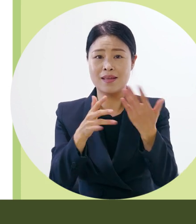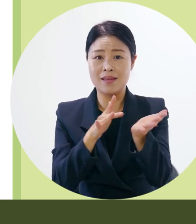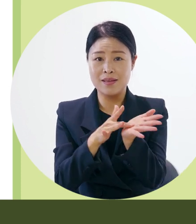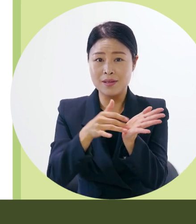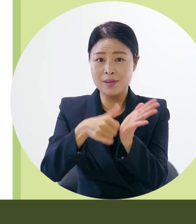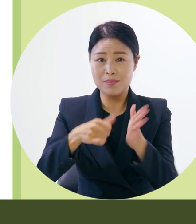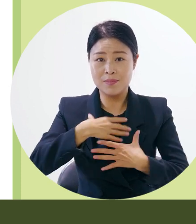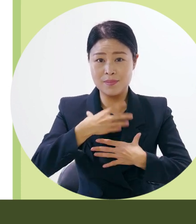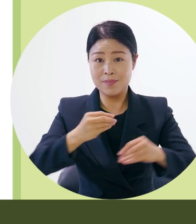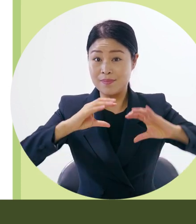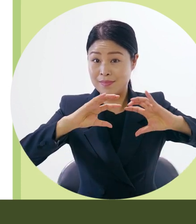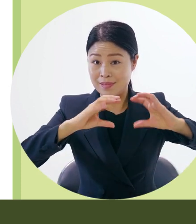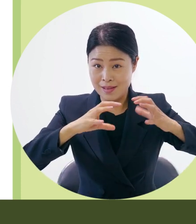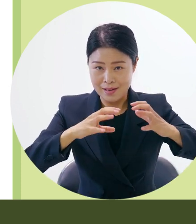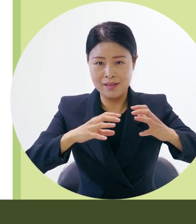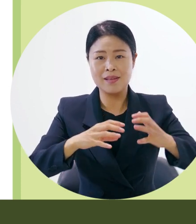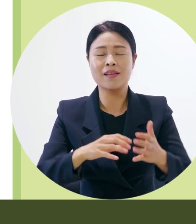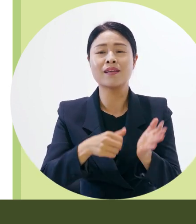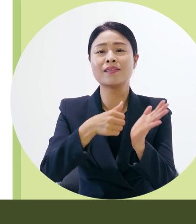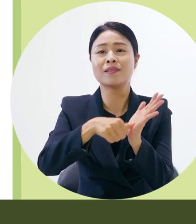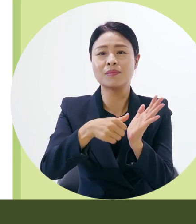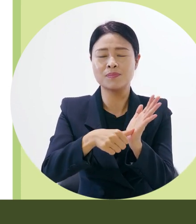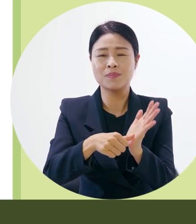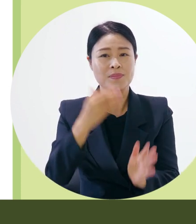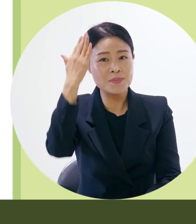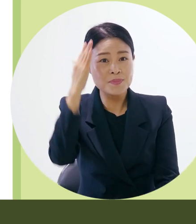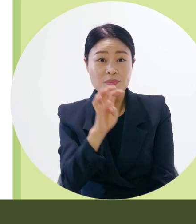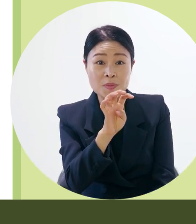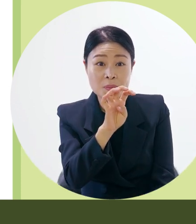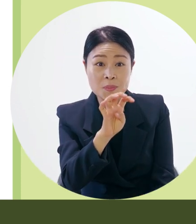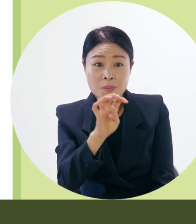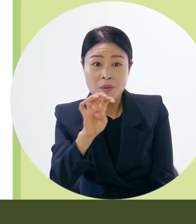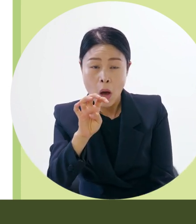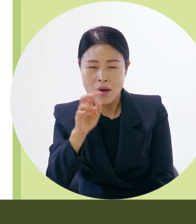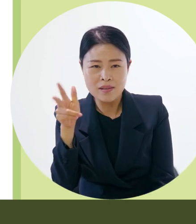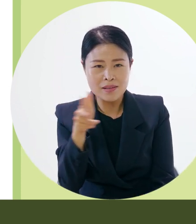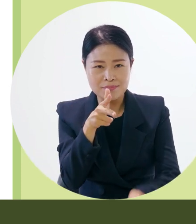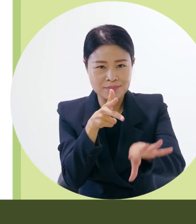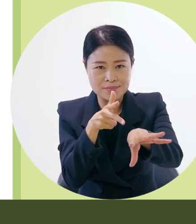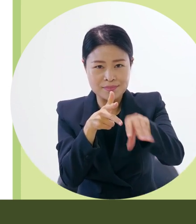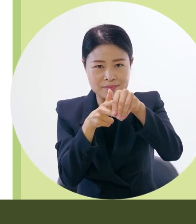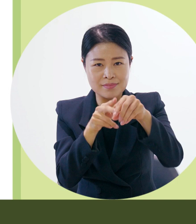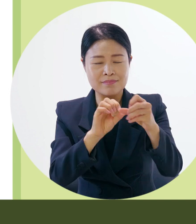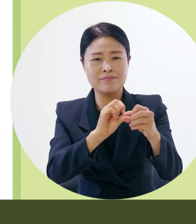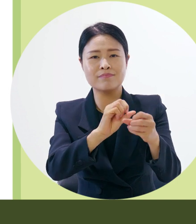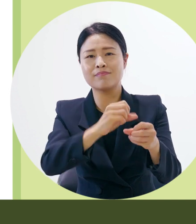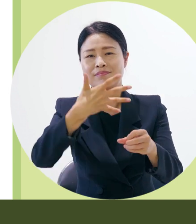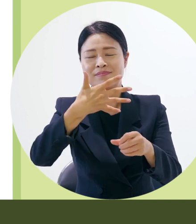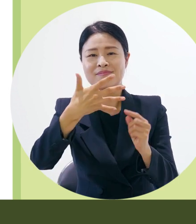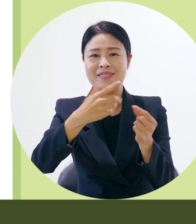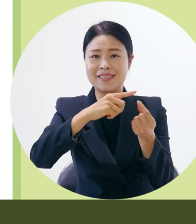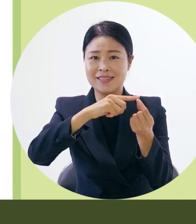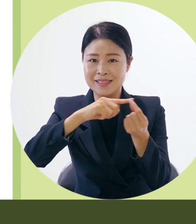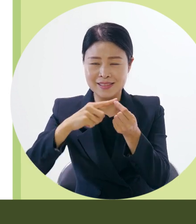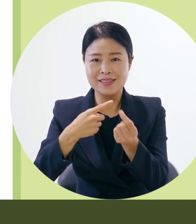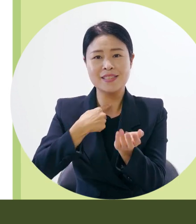바코드를 스캔 또는 인식했을 때 음성, 수어 영상으로 확인할 수 있습니다.